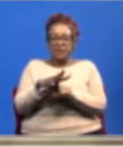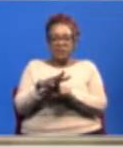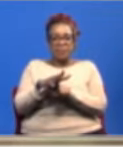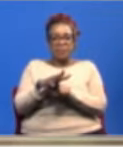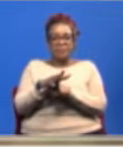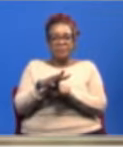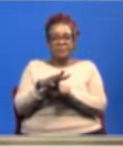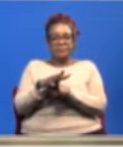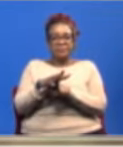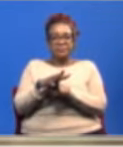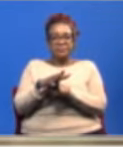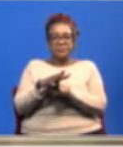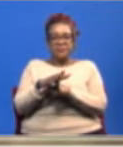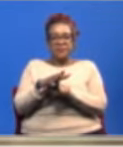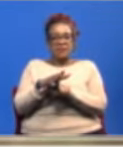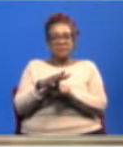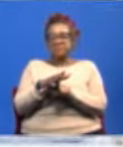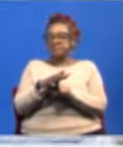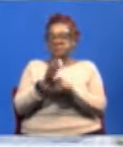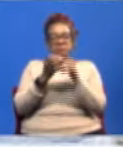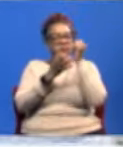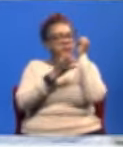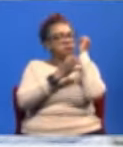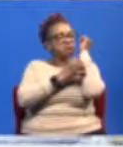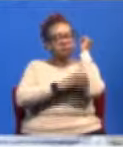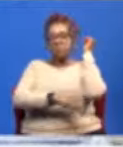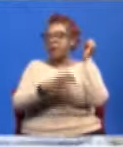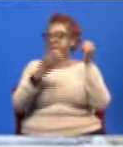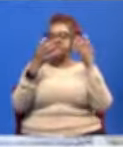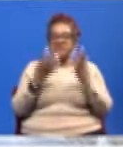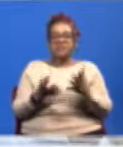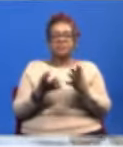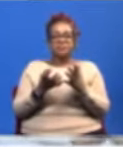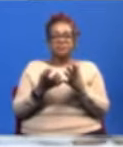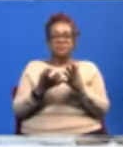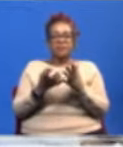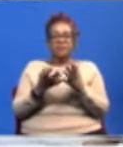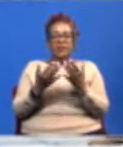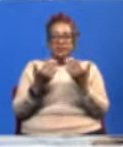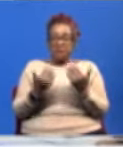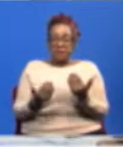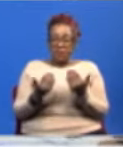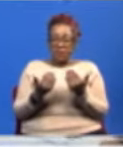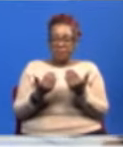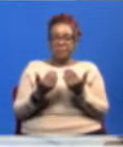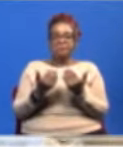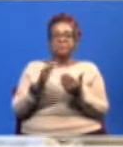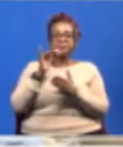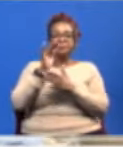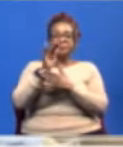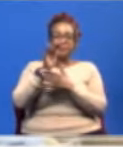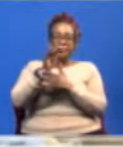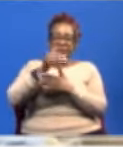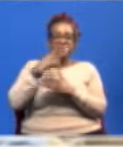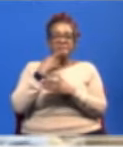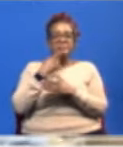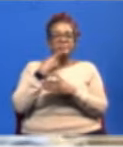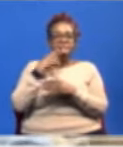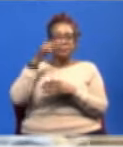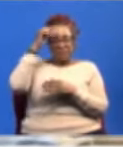gel green, hii ndiyo imefanya mbaya sana. Na maombi yao yameonekana kujibiwa baada ya serikali kuagiza